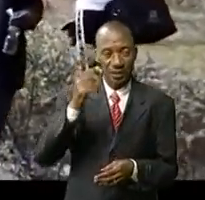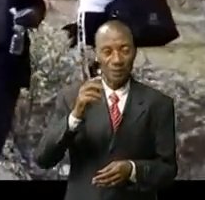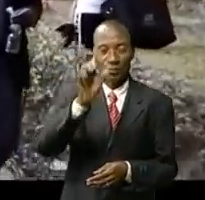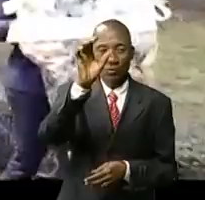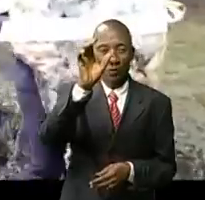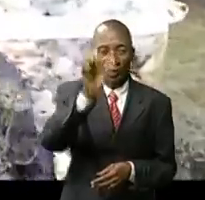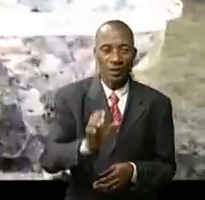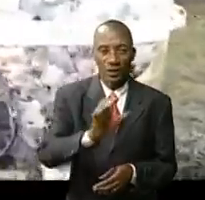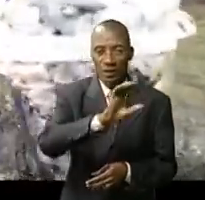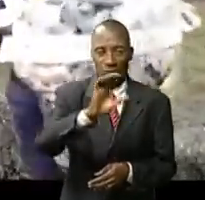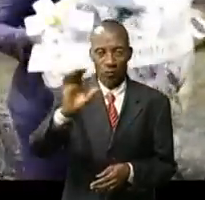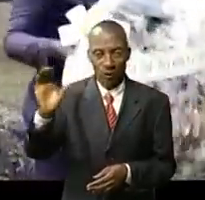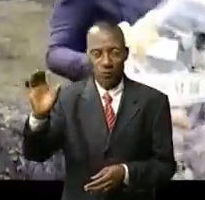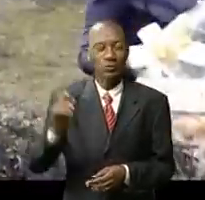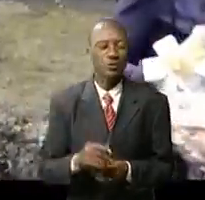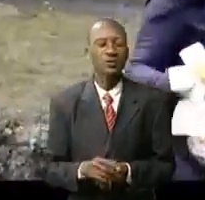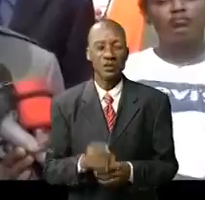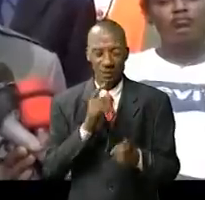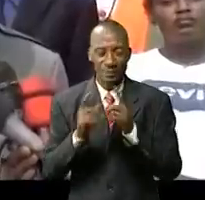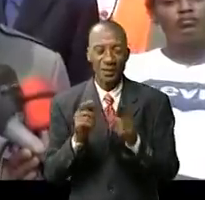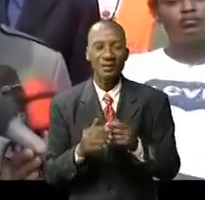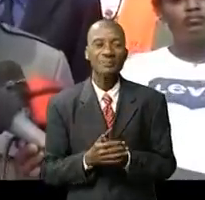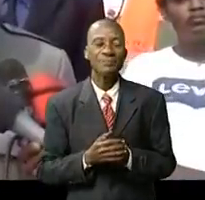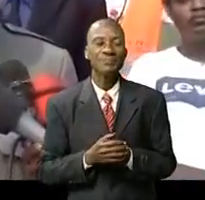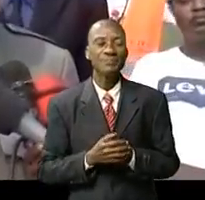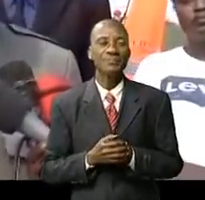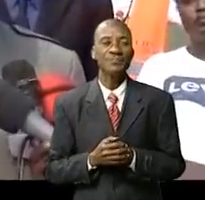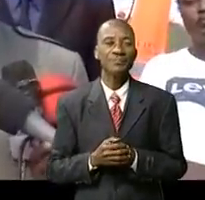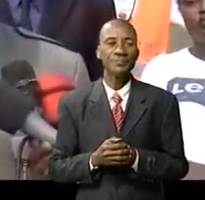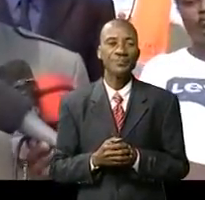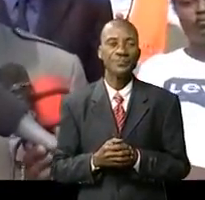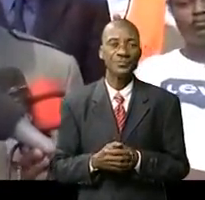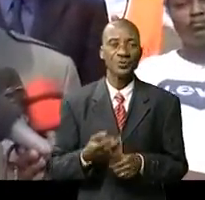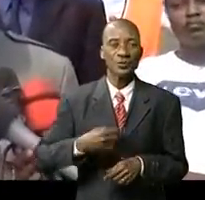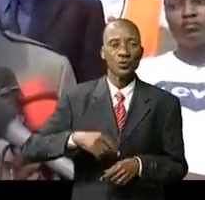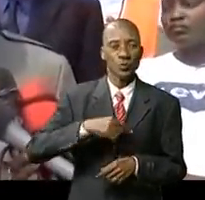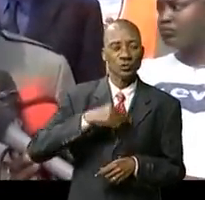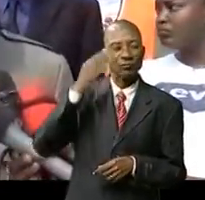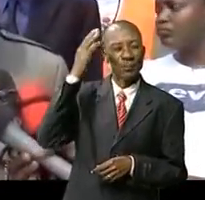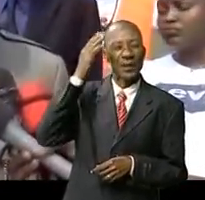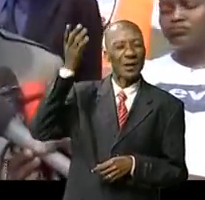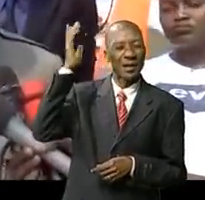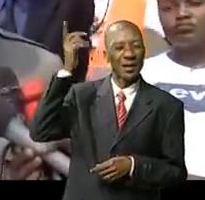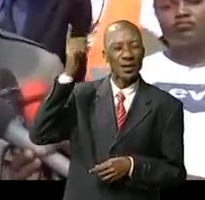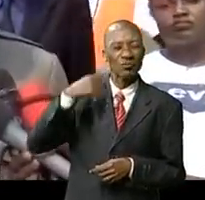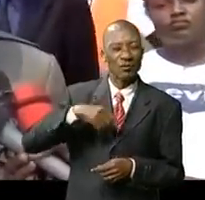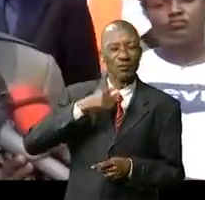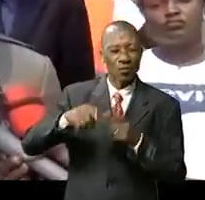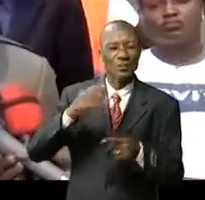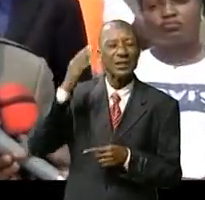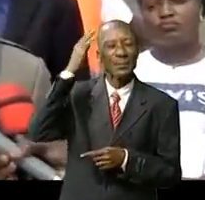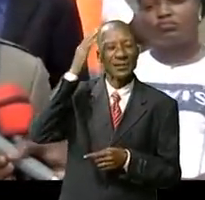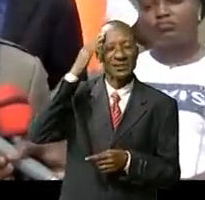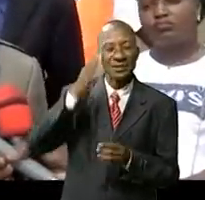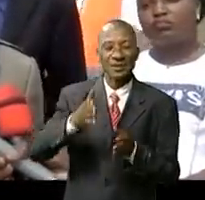dérogé à cette règle. Quand nous avons commencé à imaginer ces cimetières, nous sommes dit, on tiendra compte